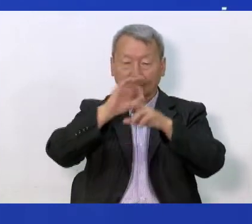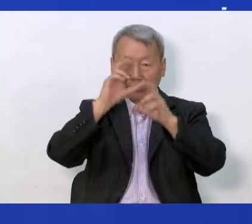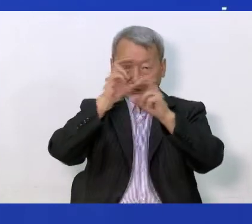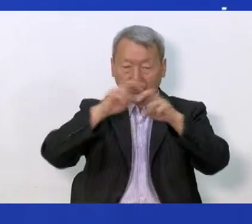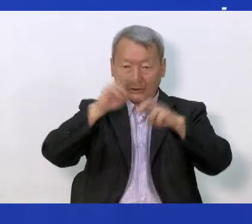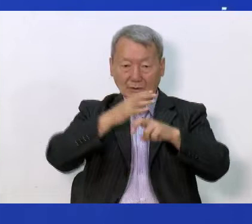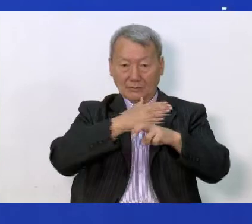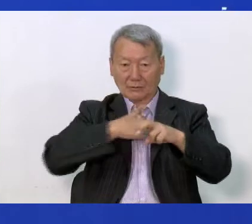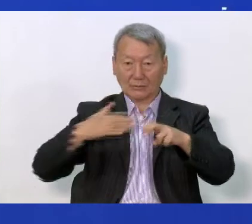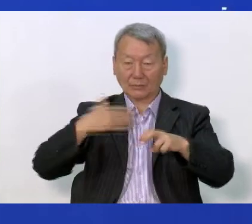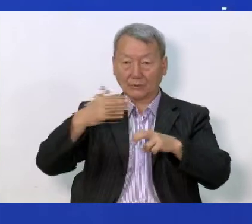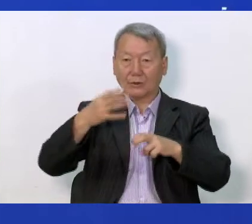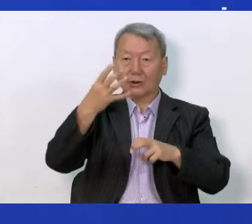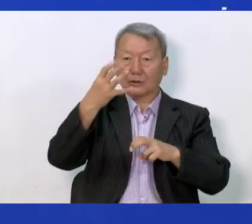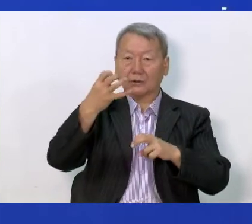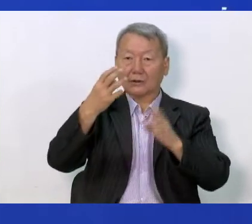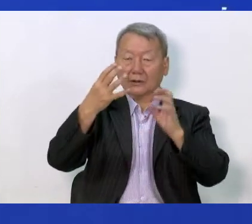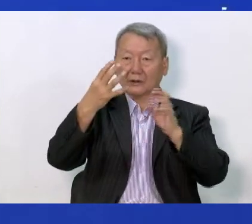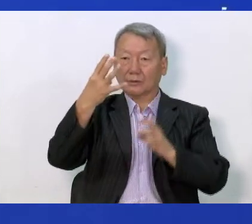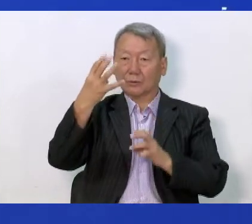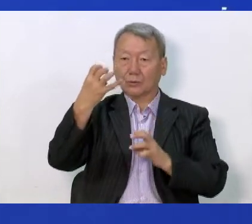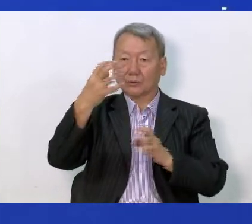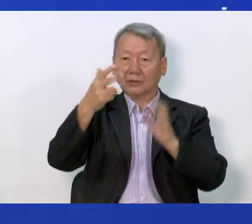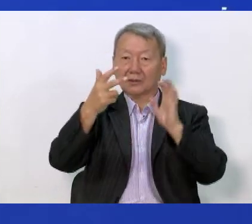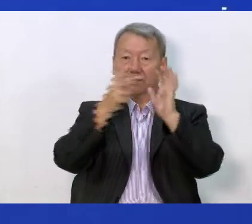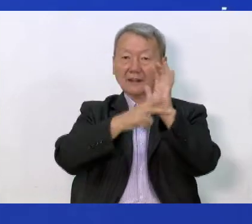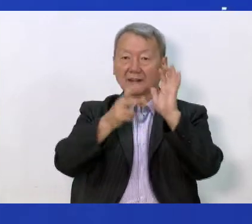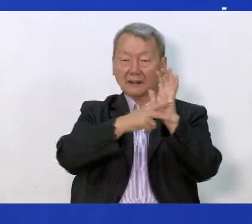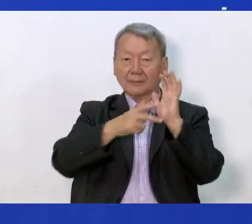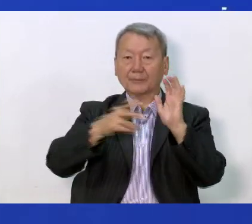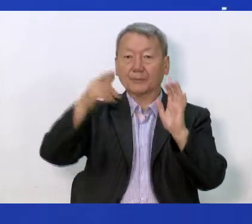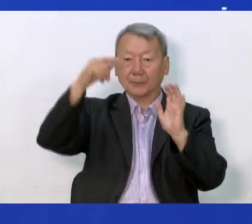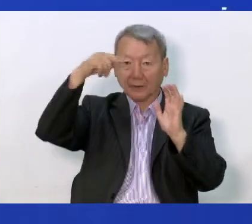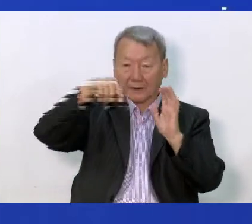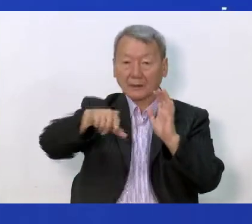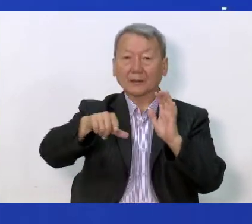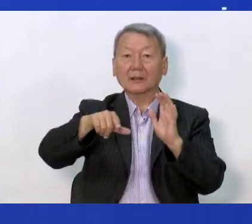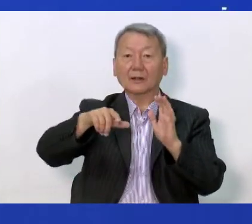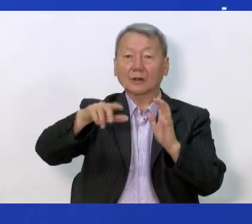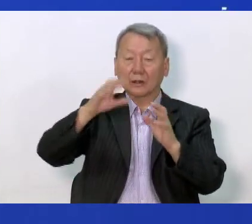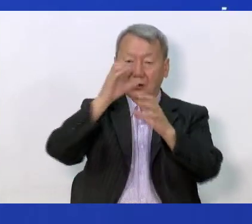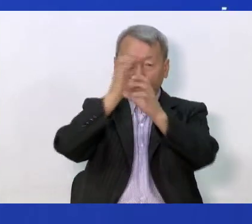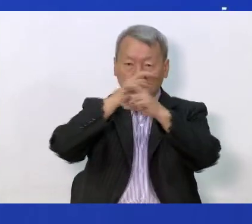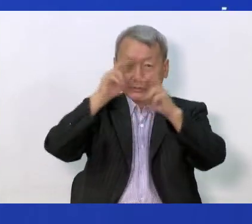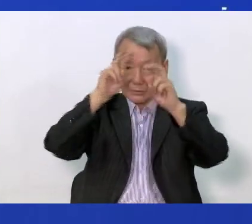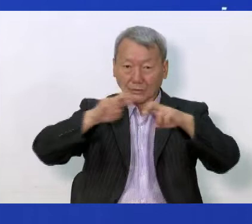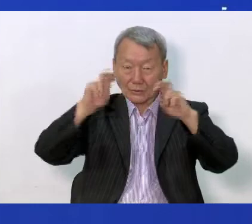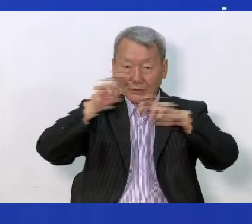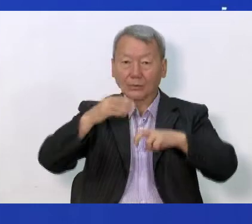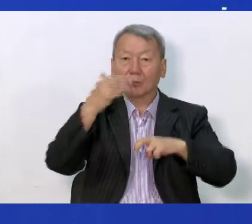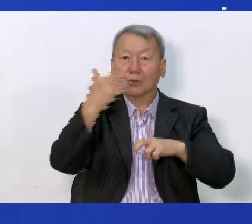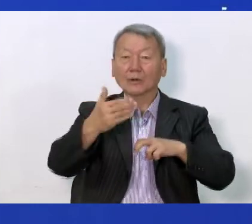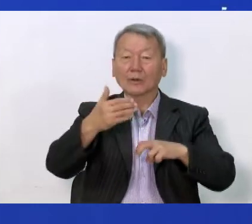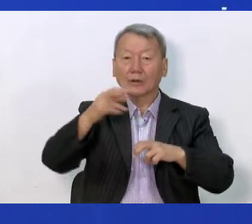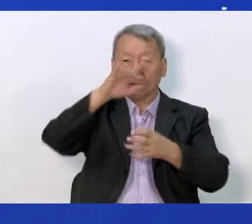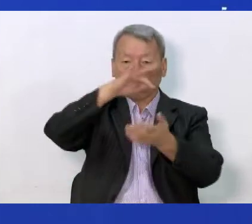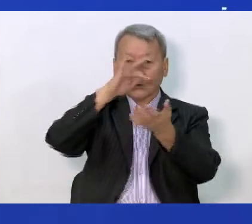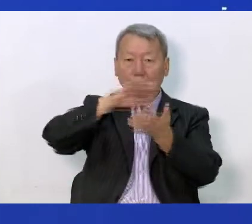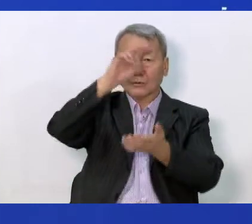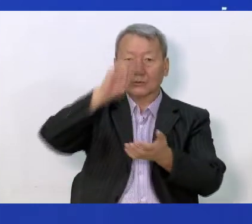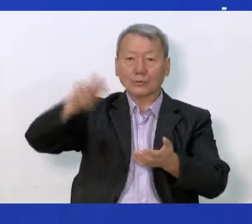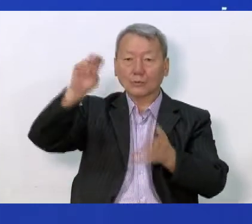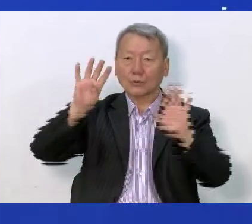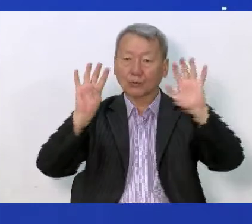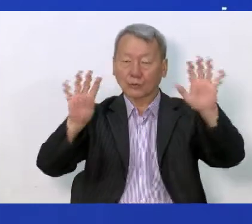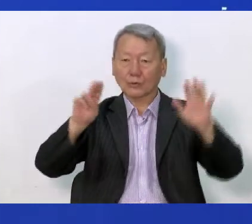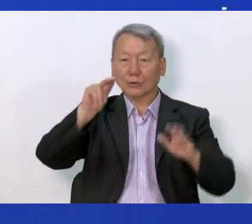учурлардын саны 480 түздү. Алардын ичинен лабораториялык тастыкталган учурлар Бишкек шаарында